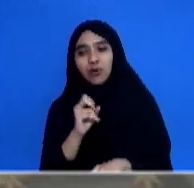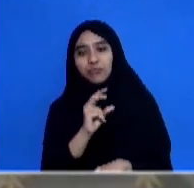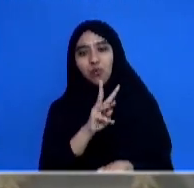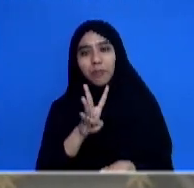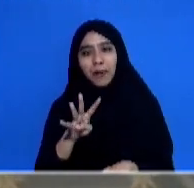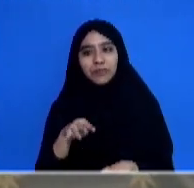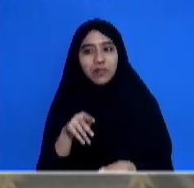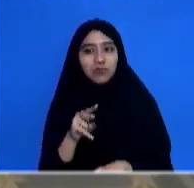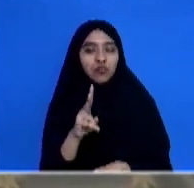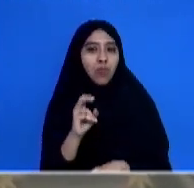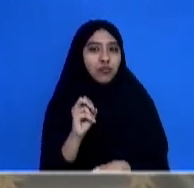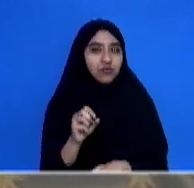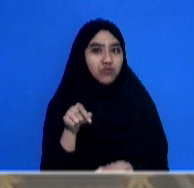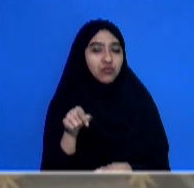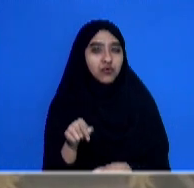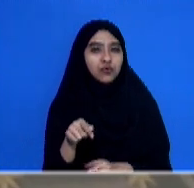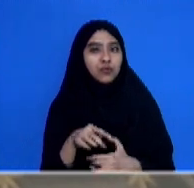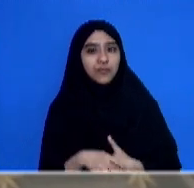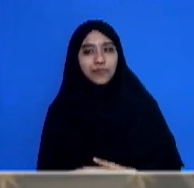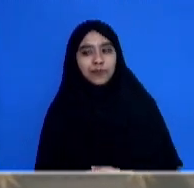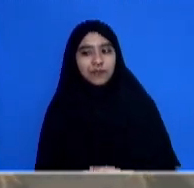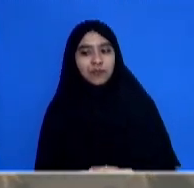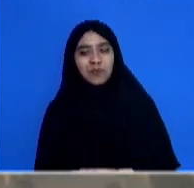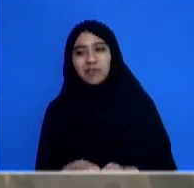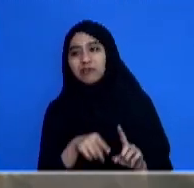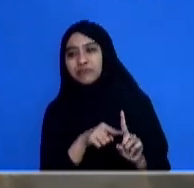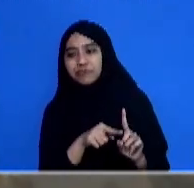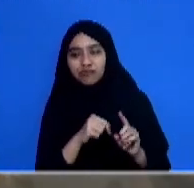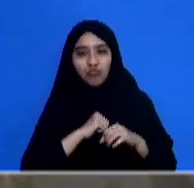PNMKD. Jadi dalam itu mengabulkan gugatan penggugat,